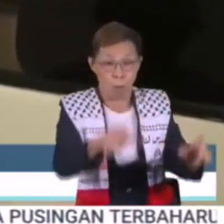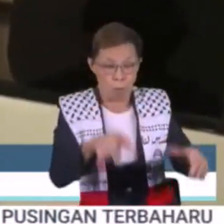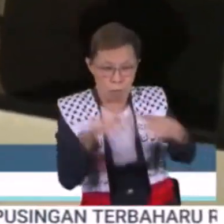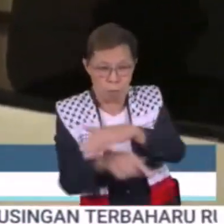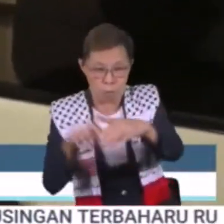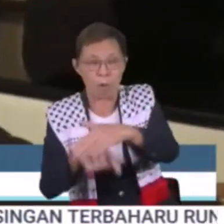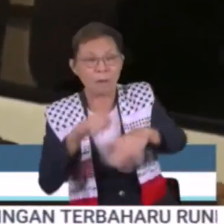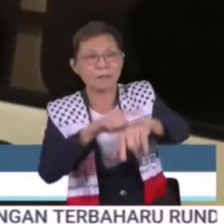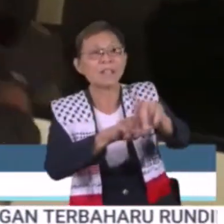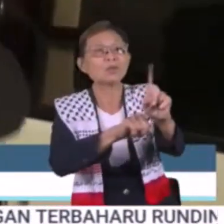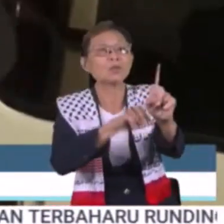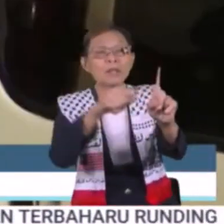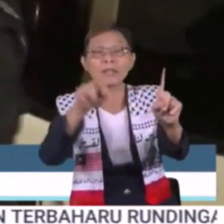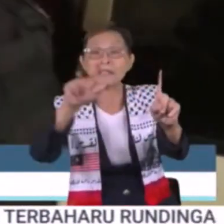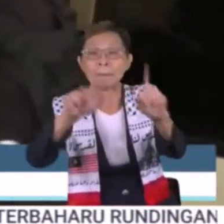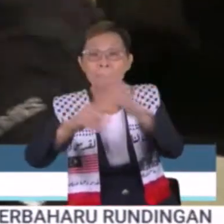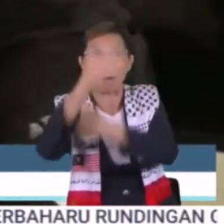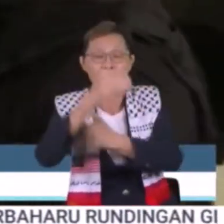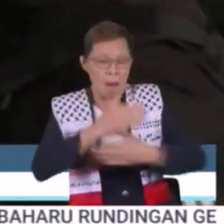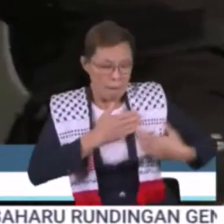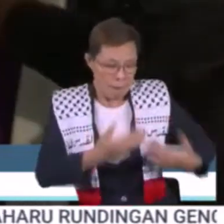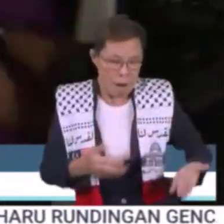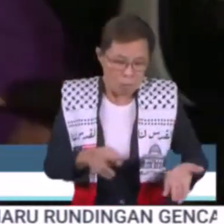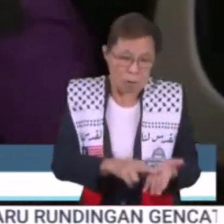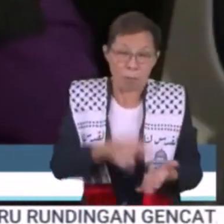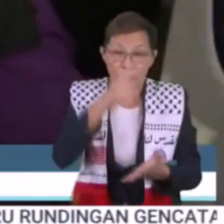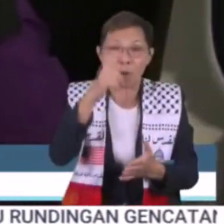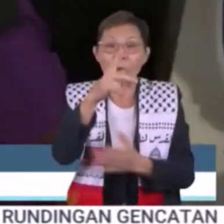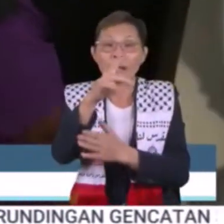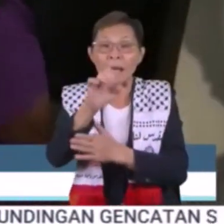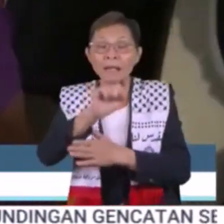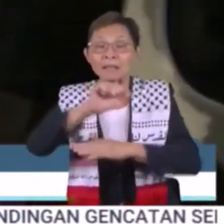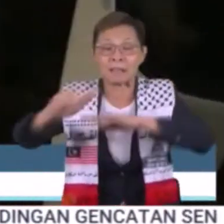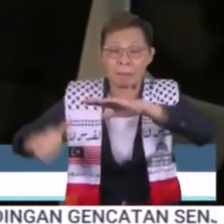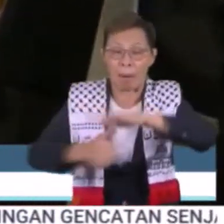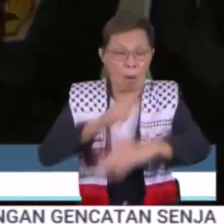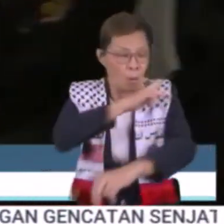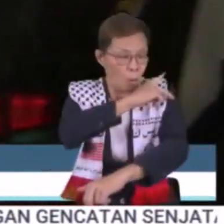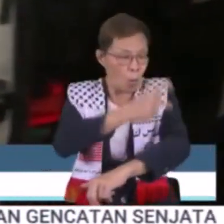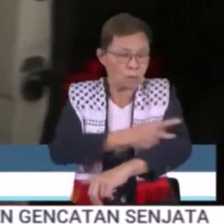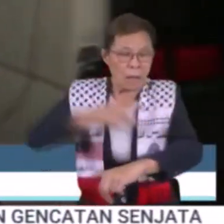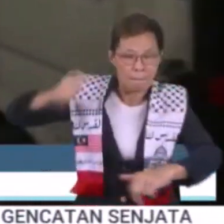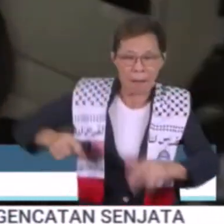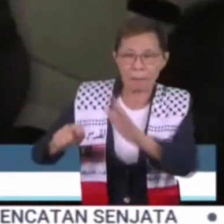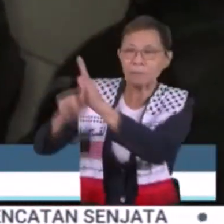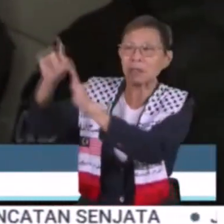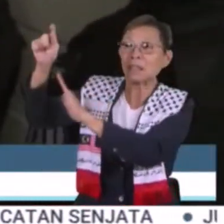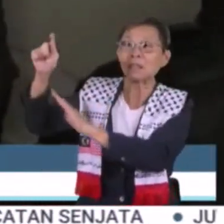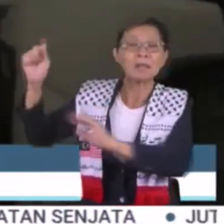hingga 3 pagi. Tiada pengakuan direkodkan kerana kes berada di bawah bidang kuasa Mahkamah